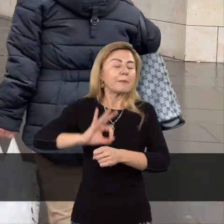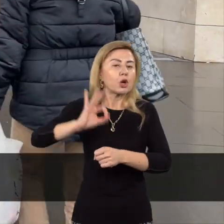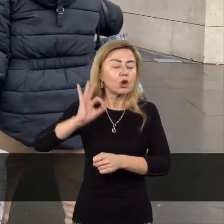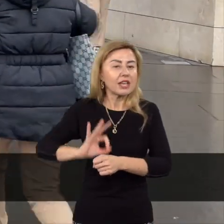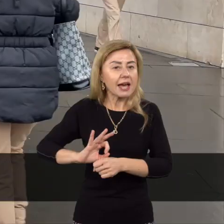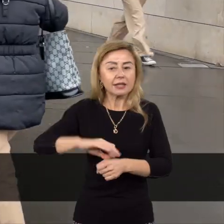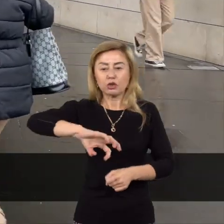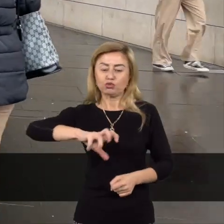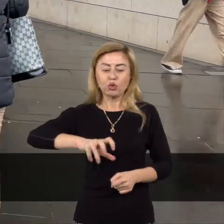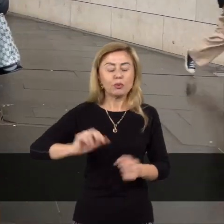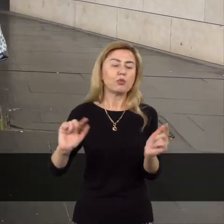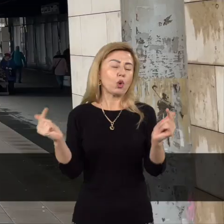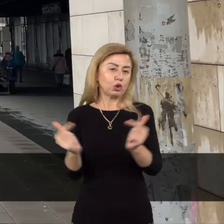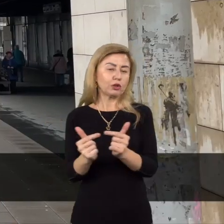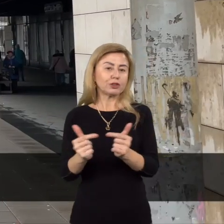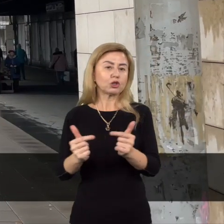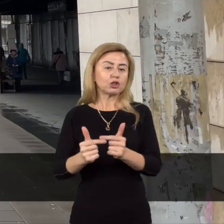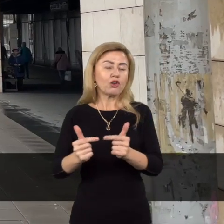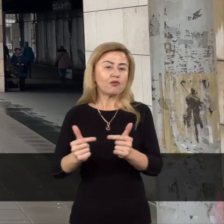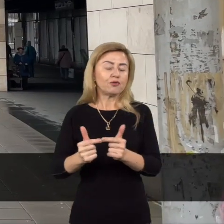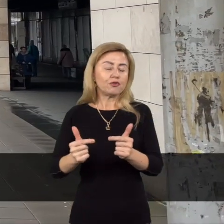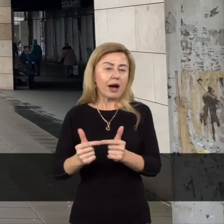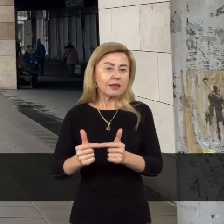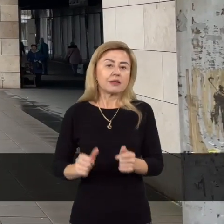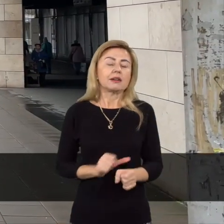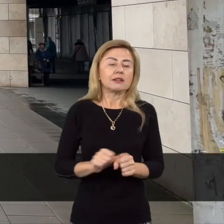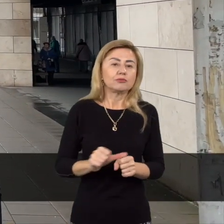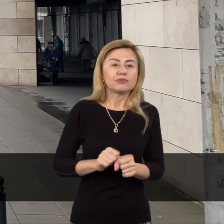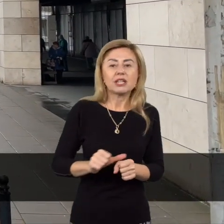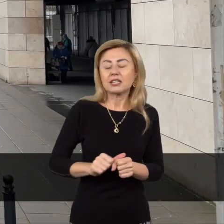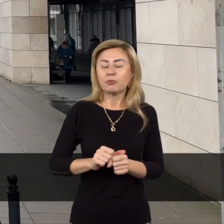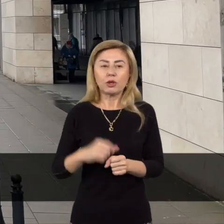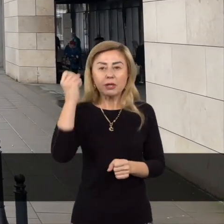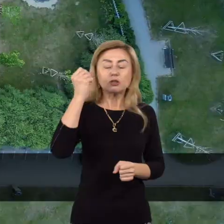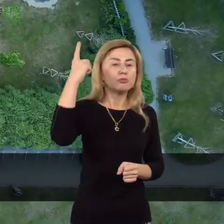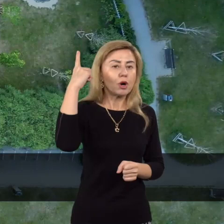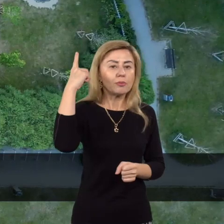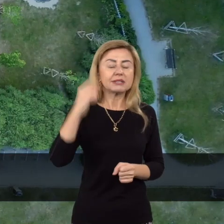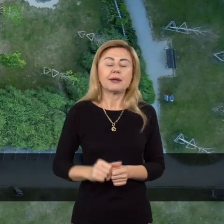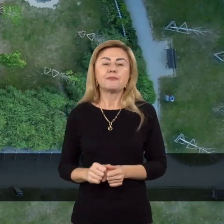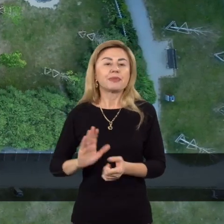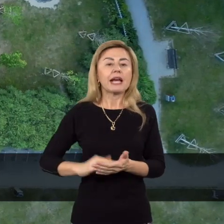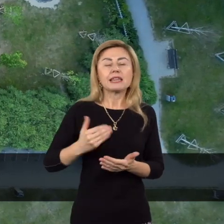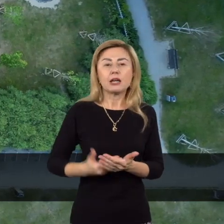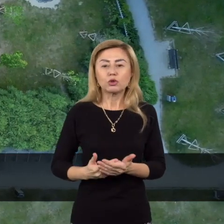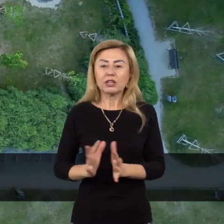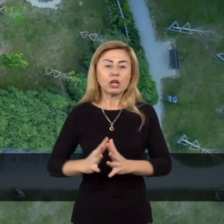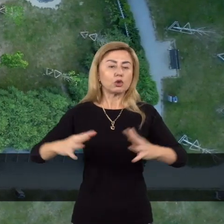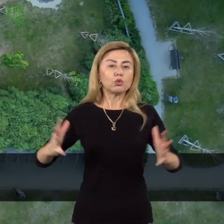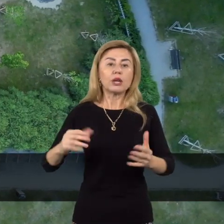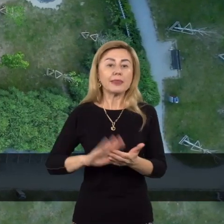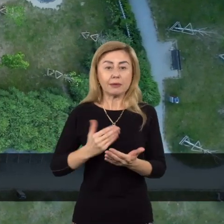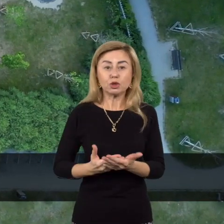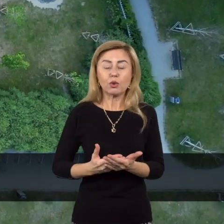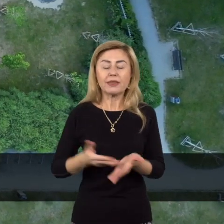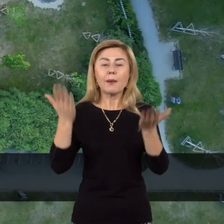większe grupy społeczności, a w efekcie kończy się to bardzo dobrym, systemowym rozwiązaniem. Poprzez rozwiązania zupełnie duże,